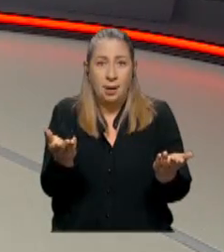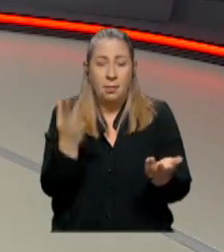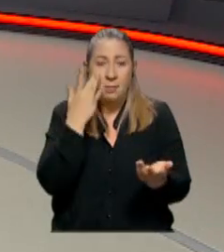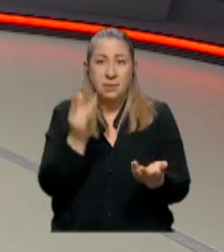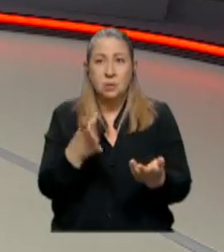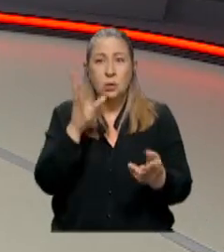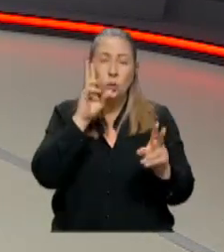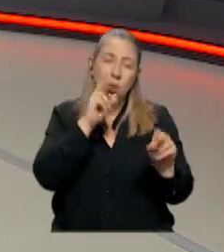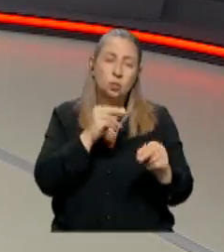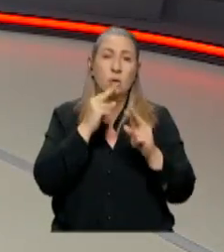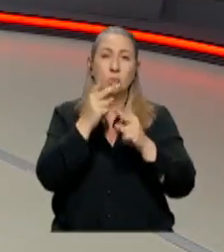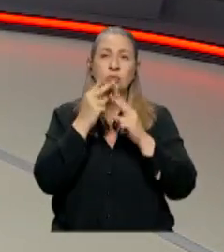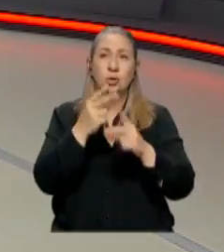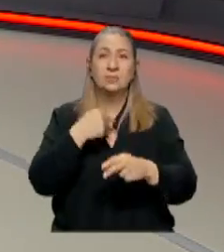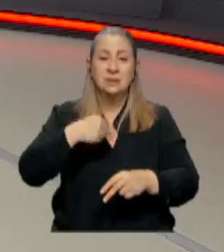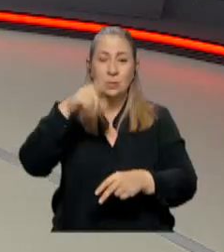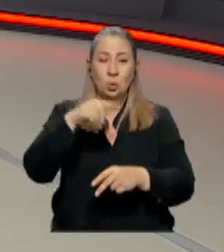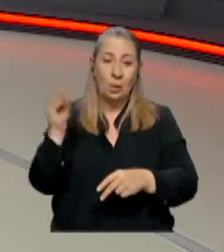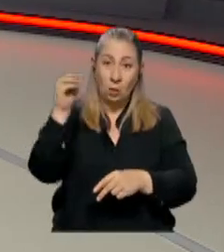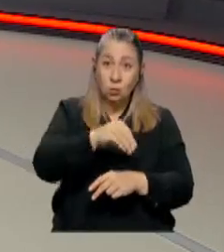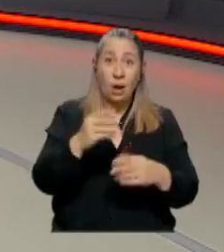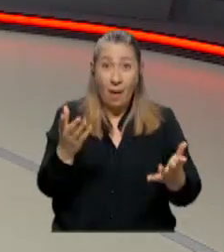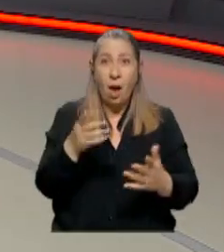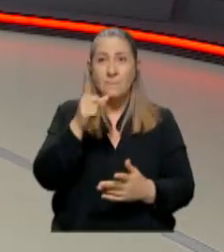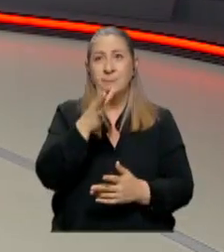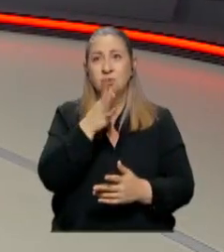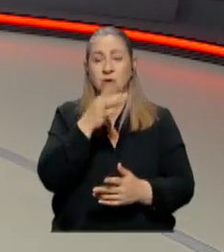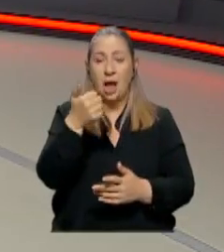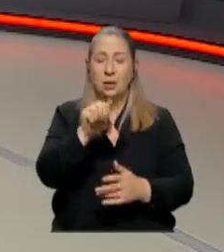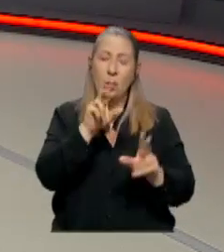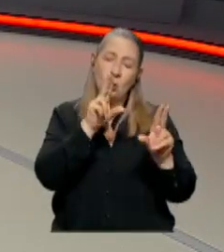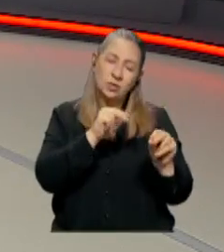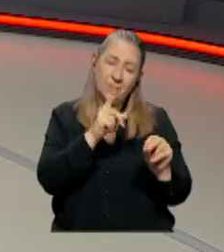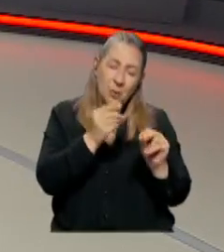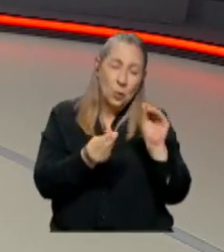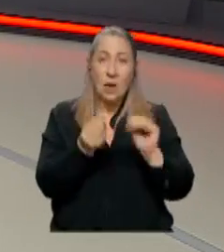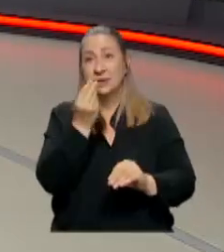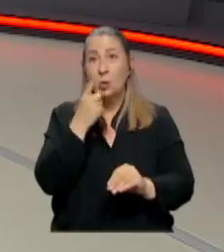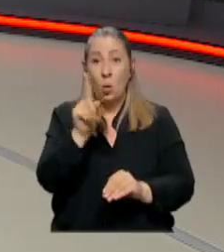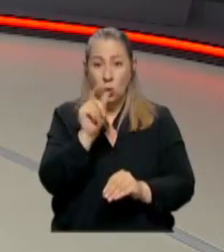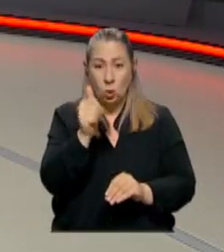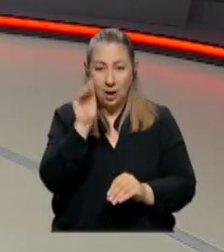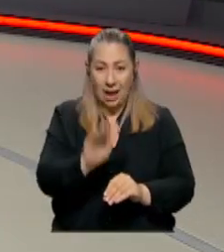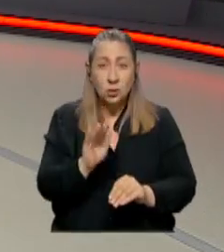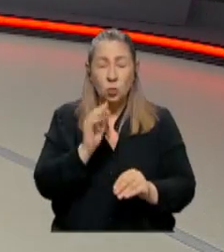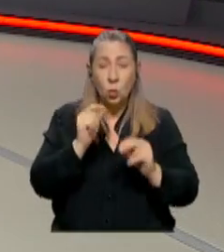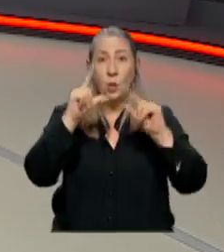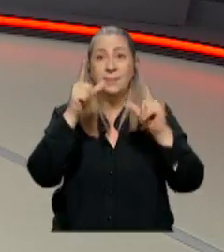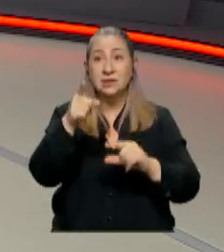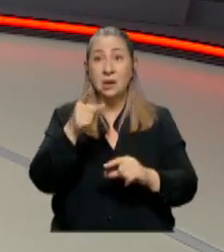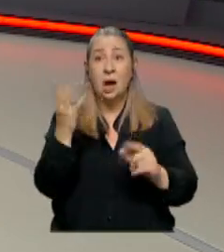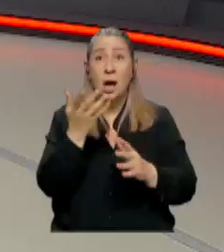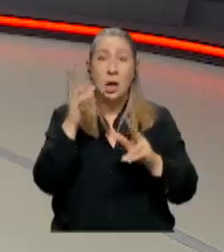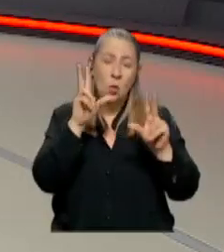besbelli uykusunda konuşuyor. Biz de gündeme taşıyoruz ama o biliyorsunuz 6 ay uyusak bir uyansak demişti. 10 gün kaldı uyanmasına.